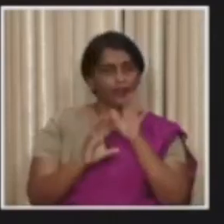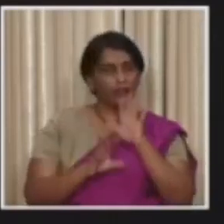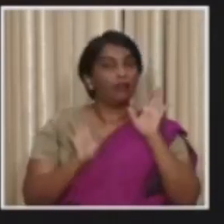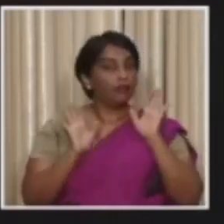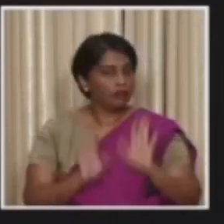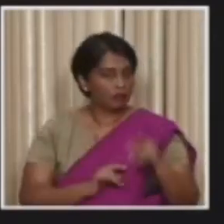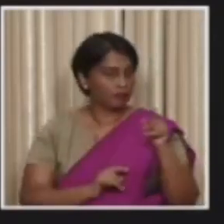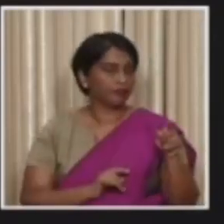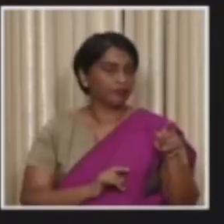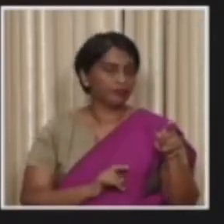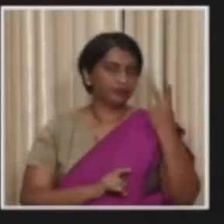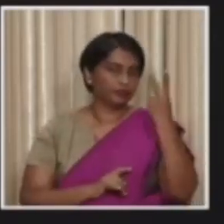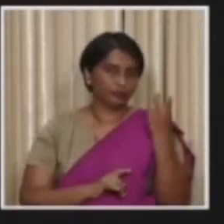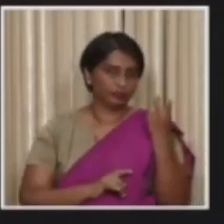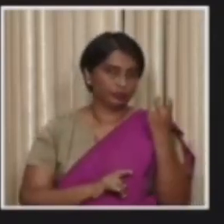ඒත් එක්කම